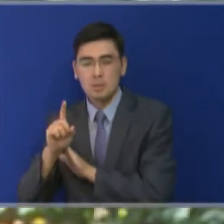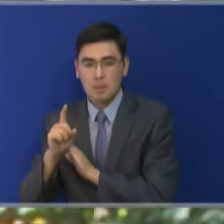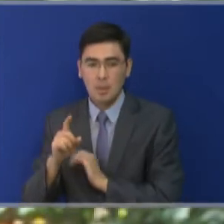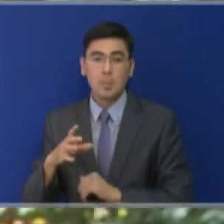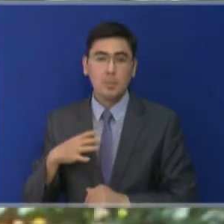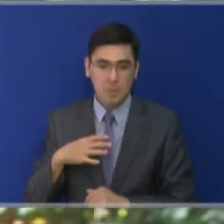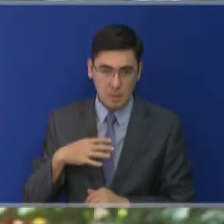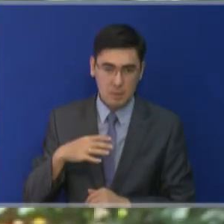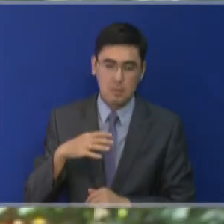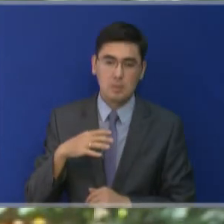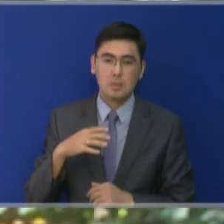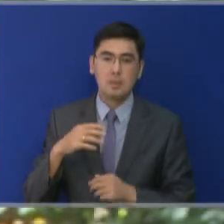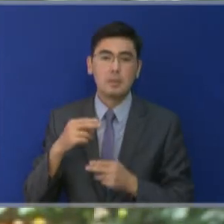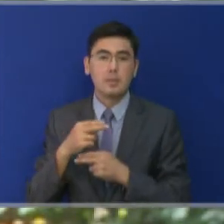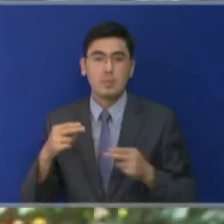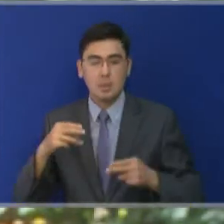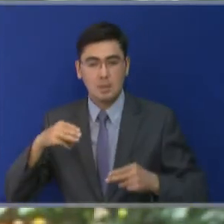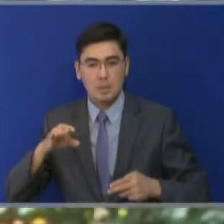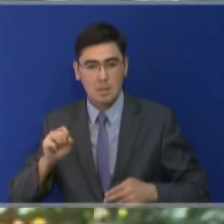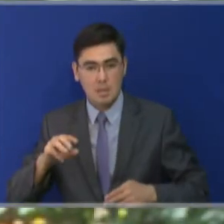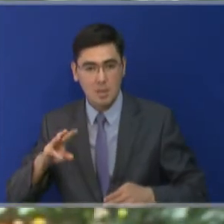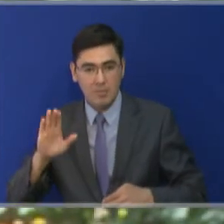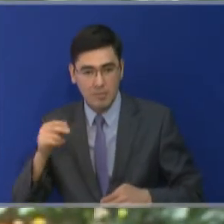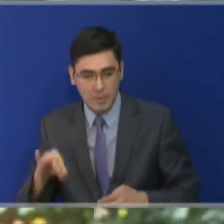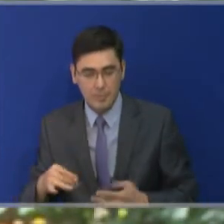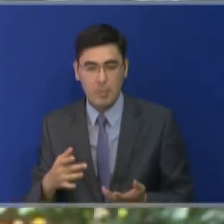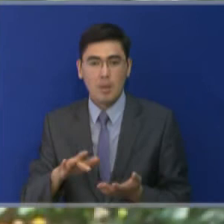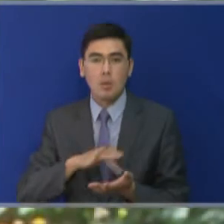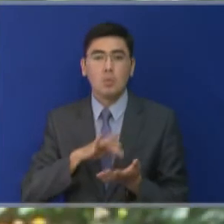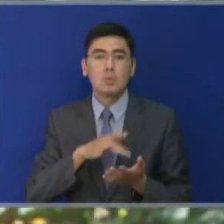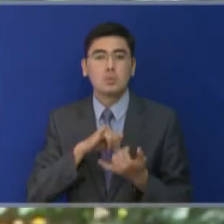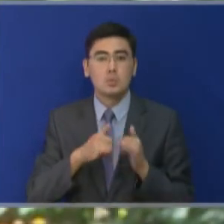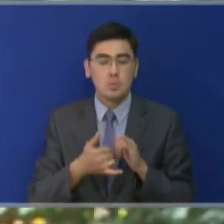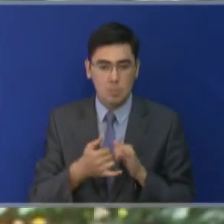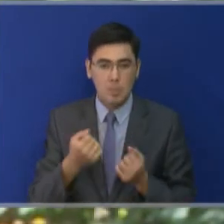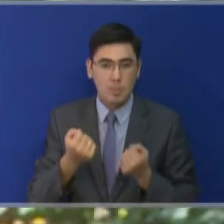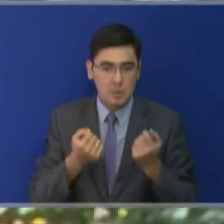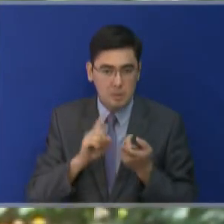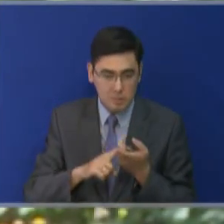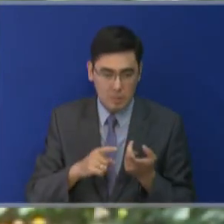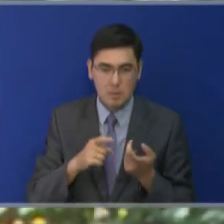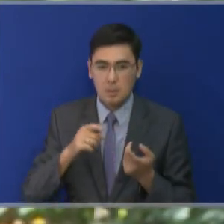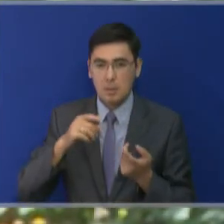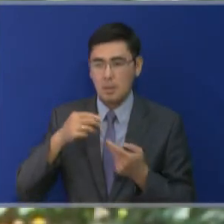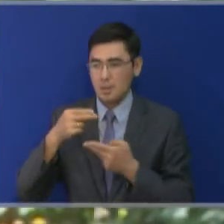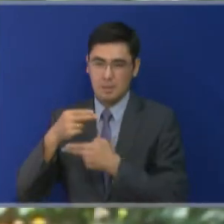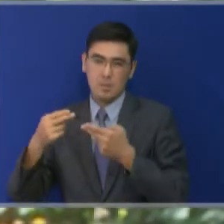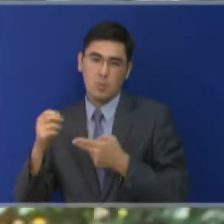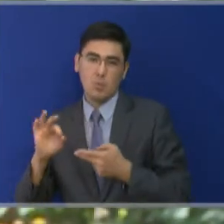шығуы, тематикалық автокөліктердің шығуы Өскемен қаласында жүзеге асырылып жатыр. Жыл аяғына